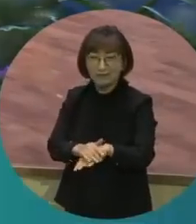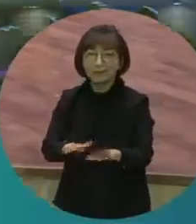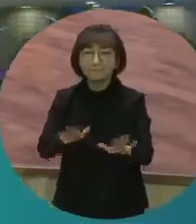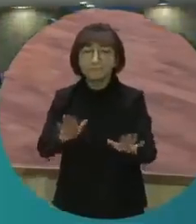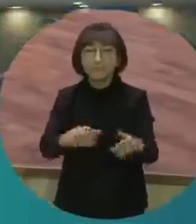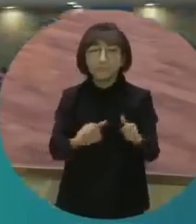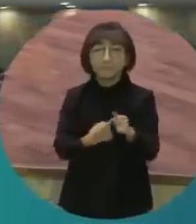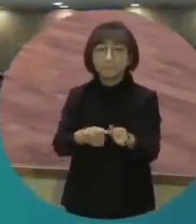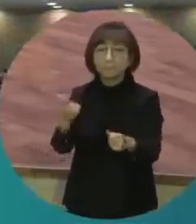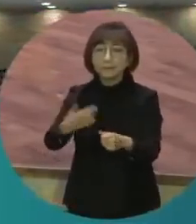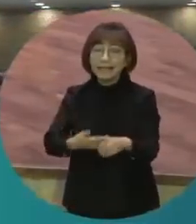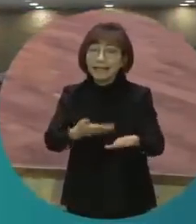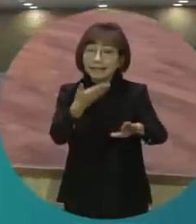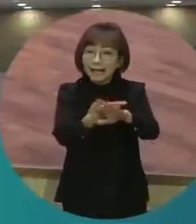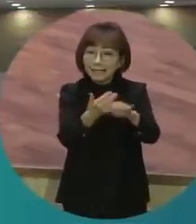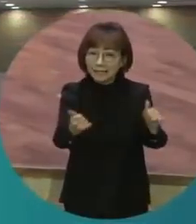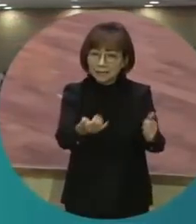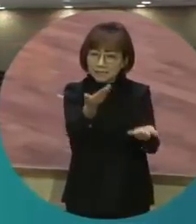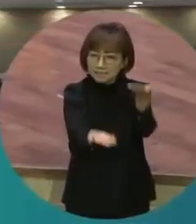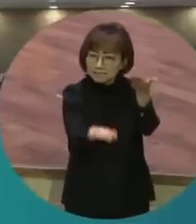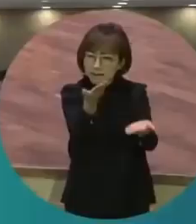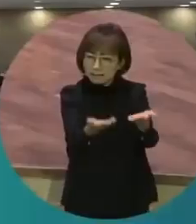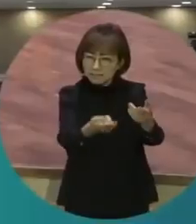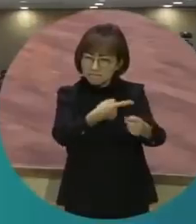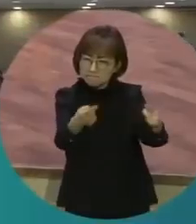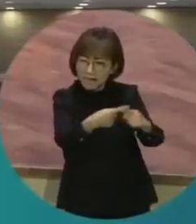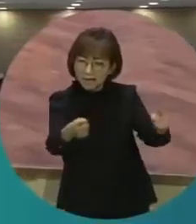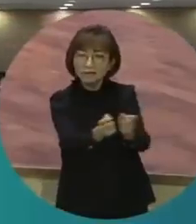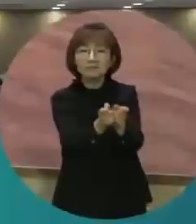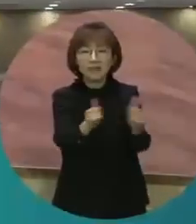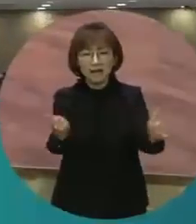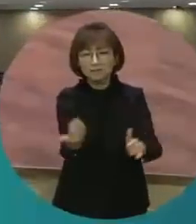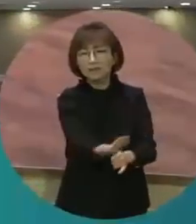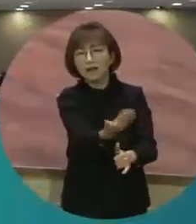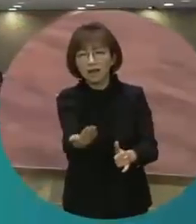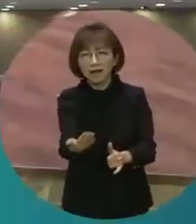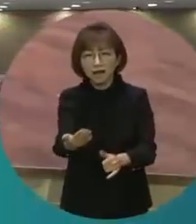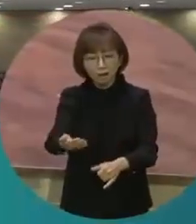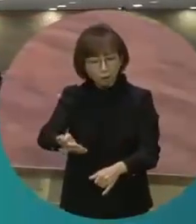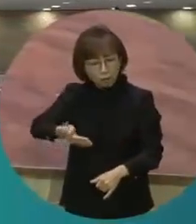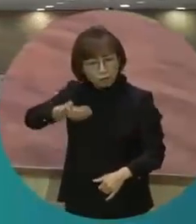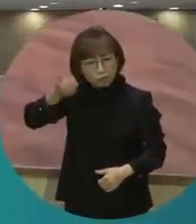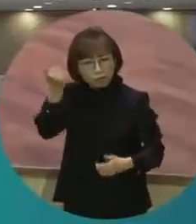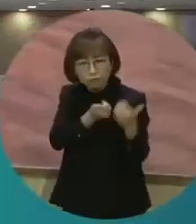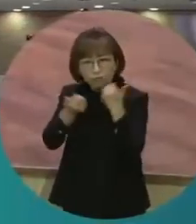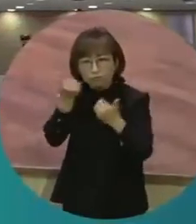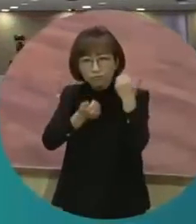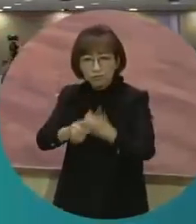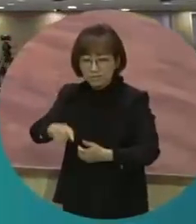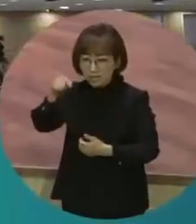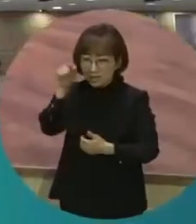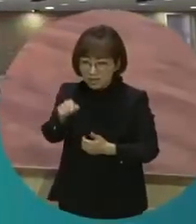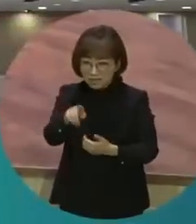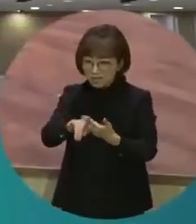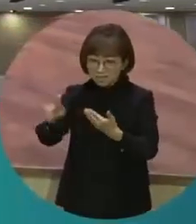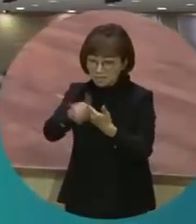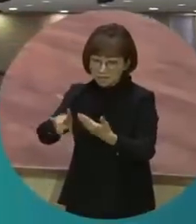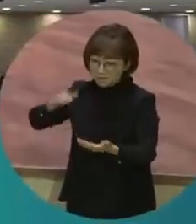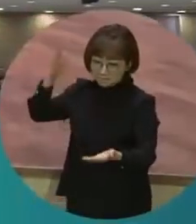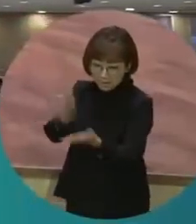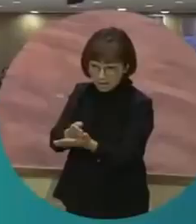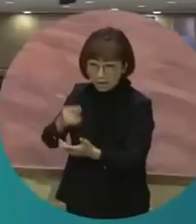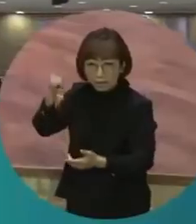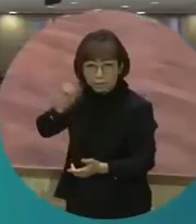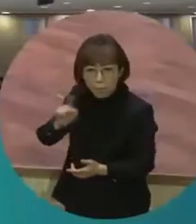1절 봅니다. 그러므로 남을 판단하는 사람아 누구를 막론하고 너가 핑계하지 못할